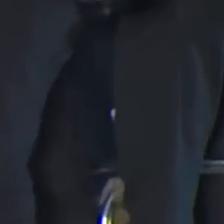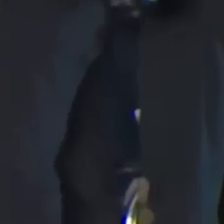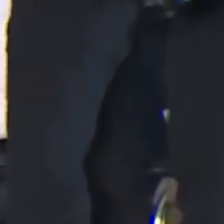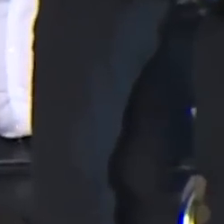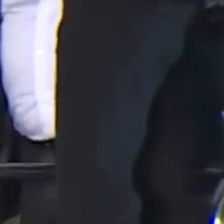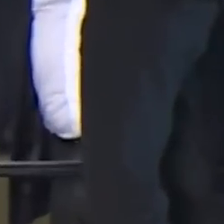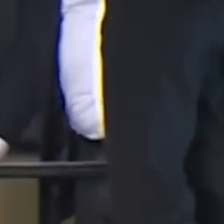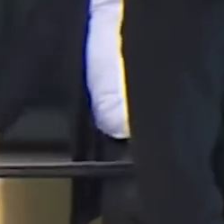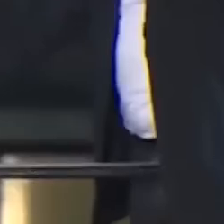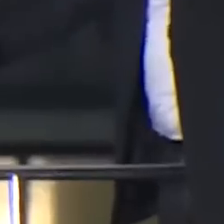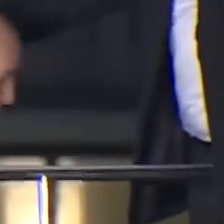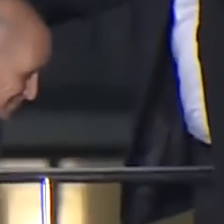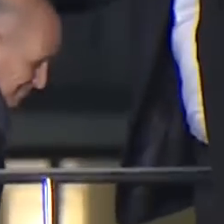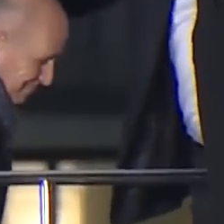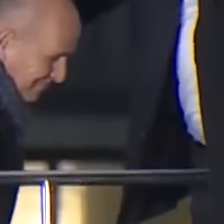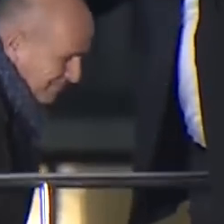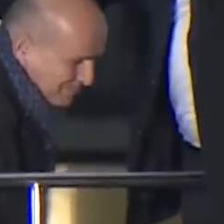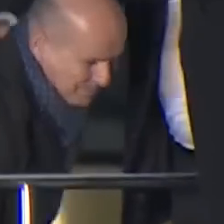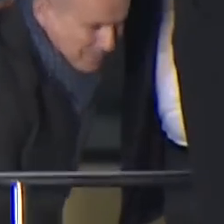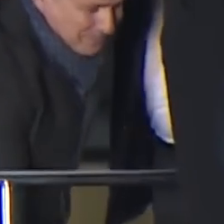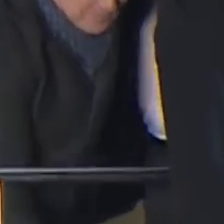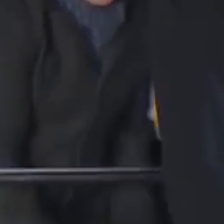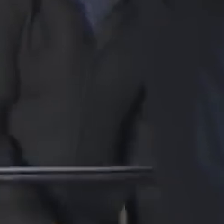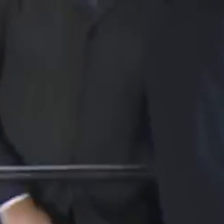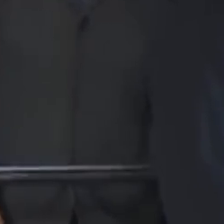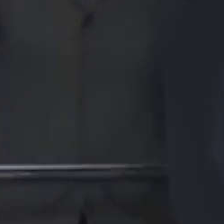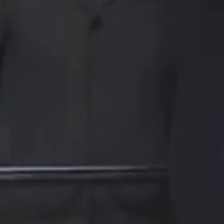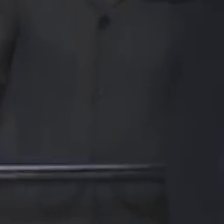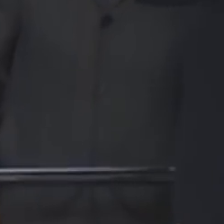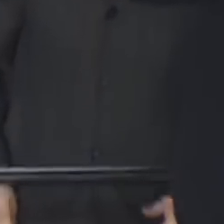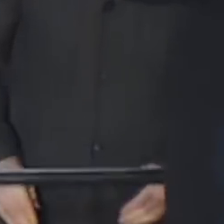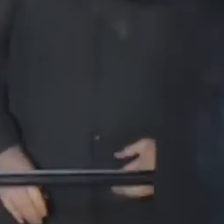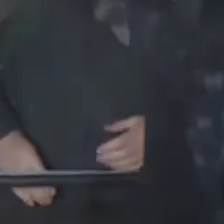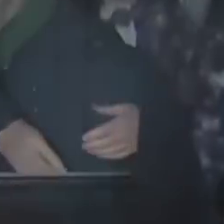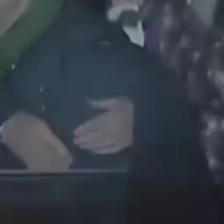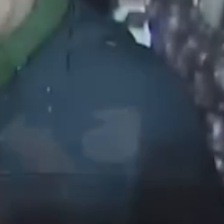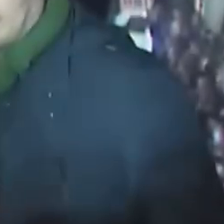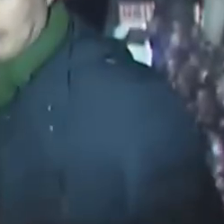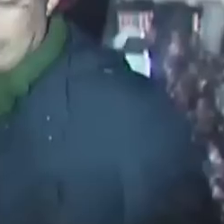Mavi patiskaları yırtan gemilerinle